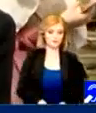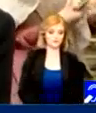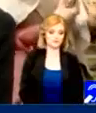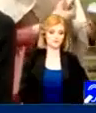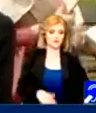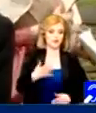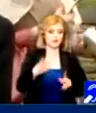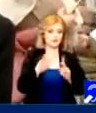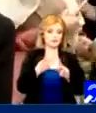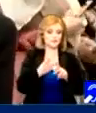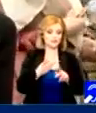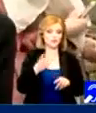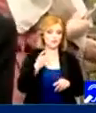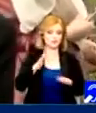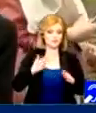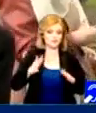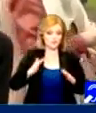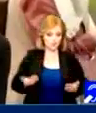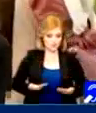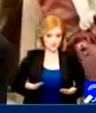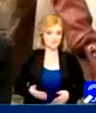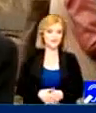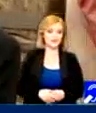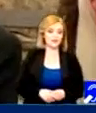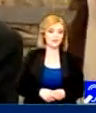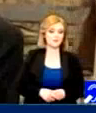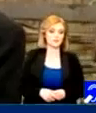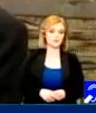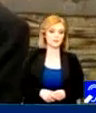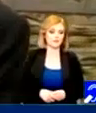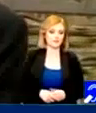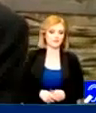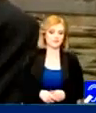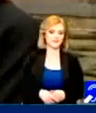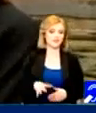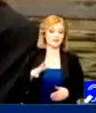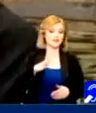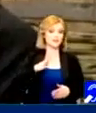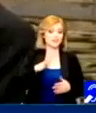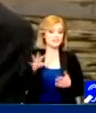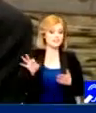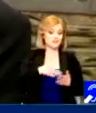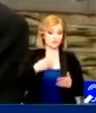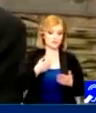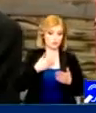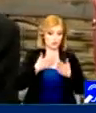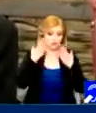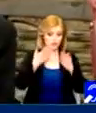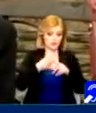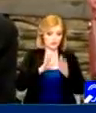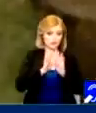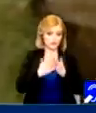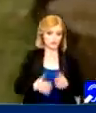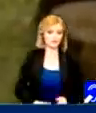carte și renunț. Prima dată era Haruki Murakami, În căutarea oii fantastice. Am renunțat să mă